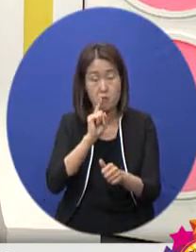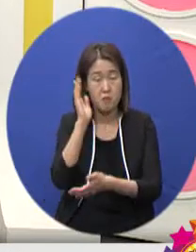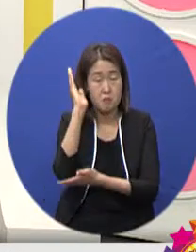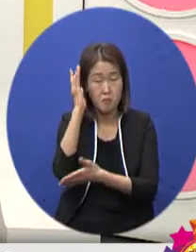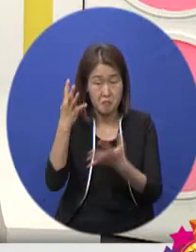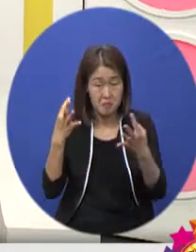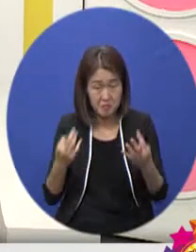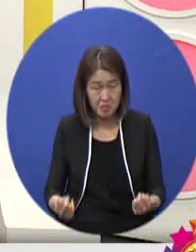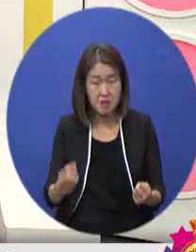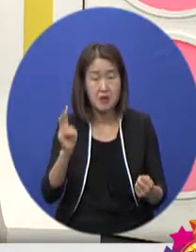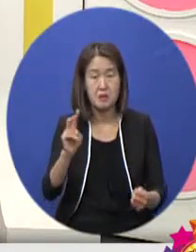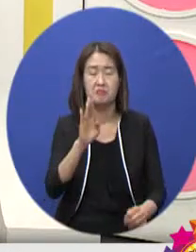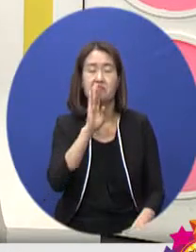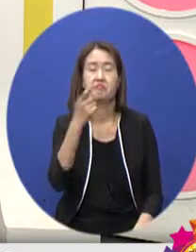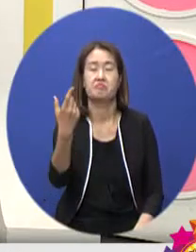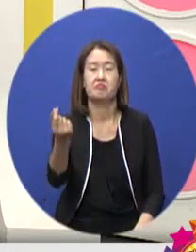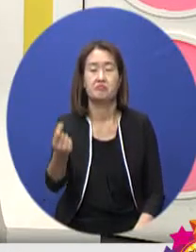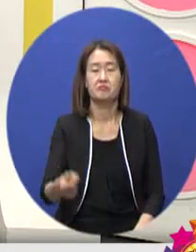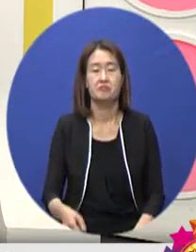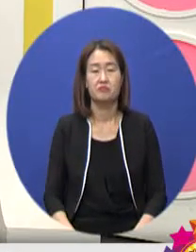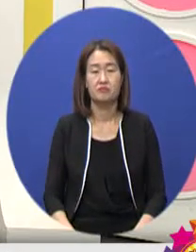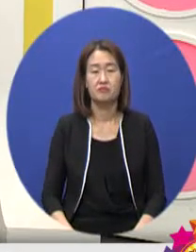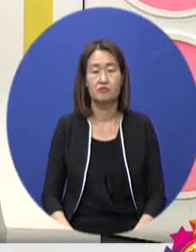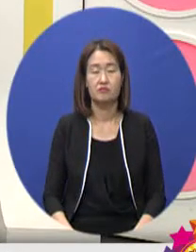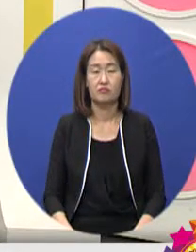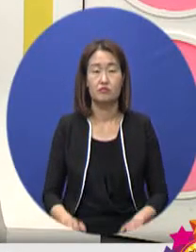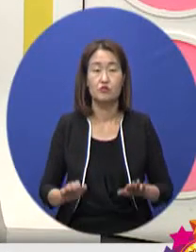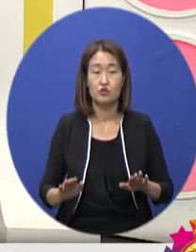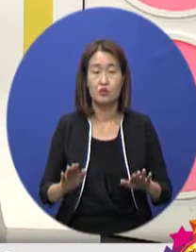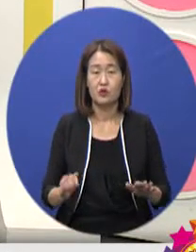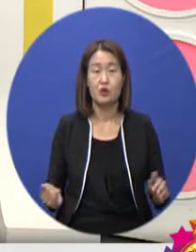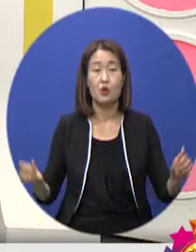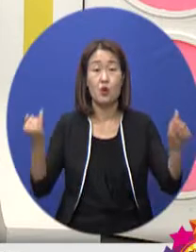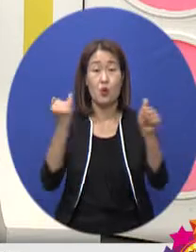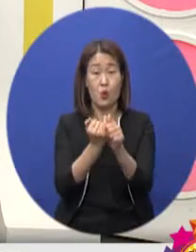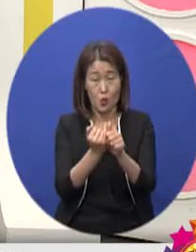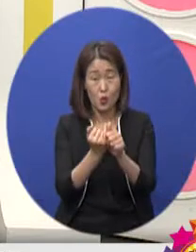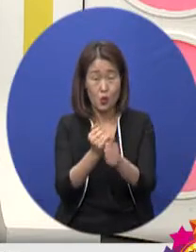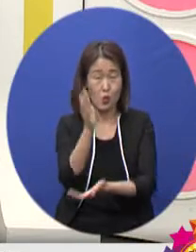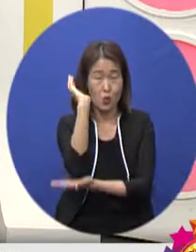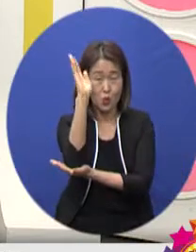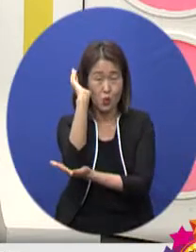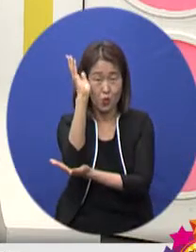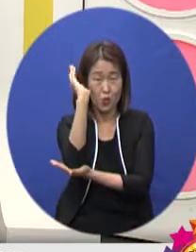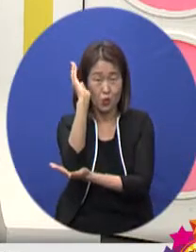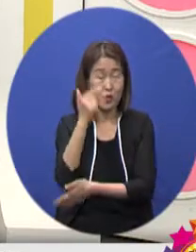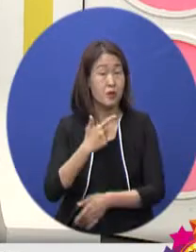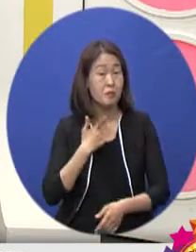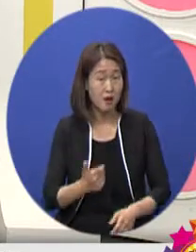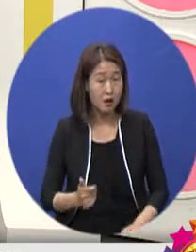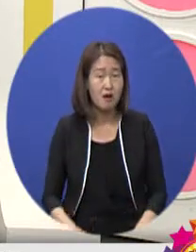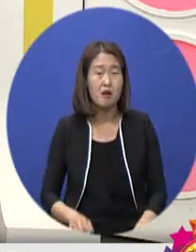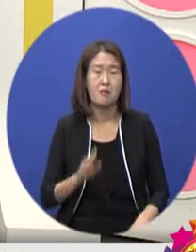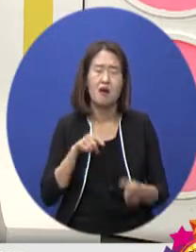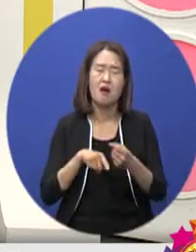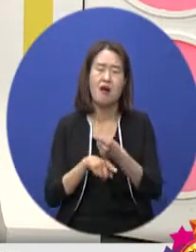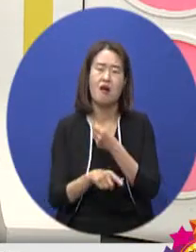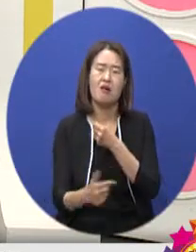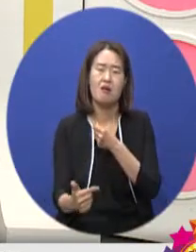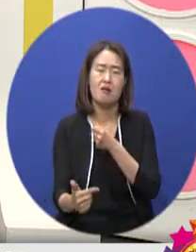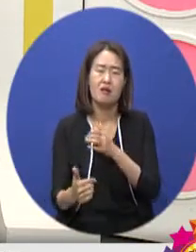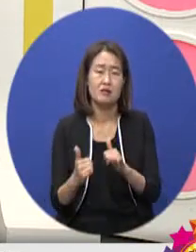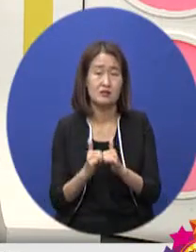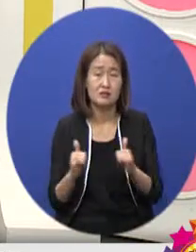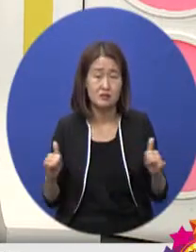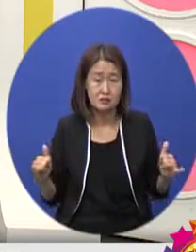봐요, 목사님이. 예, 예, 예. 네. 그분이 우리... 주례까지 서주시고. 아, 그렇구나. 아, 그러면 더 이렇게 뜻깊으시겠어요.